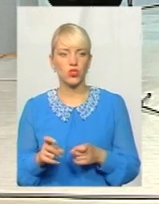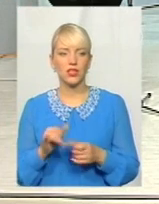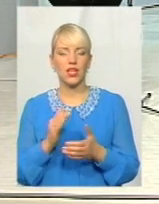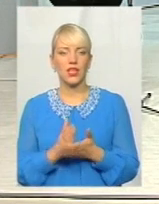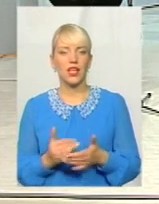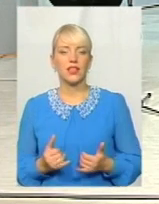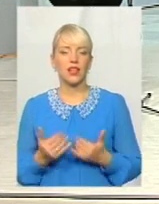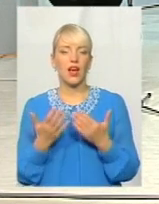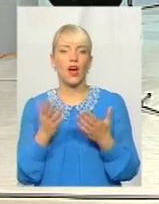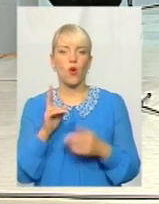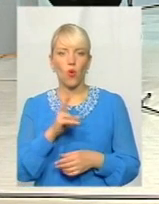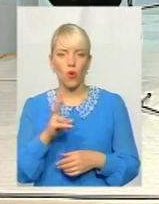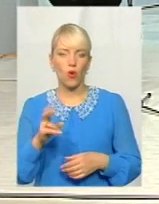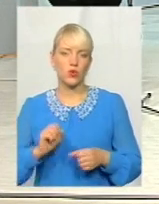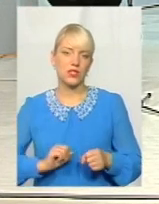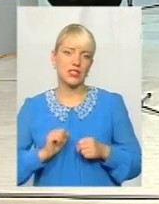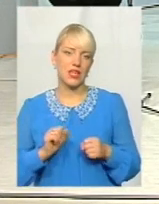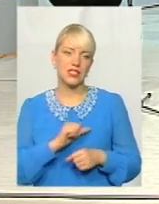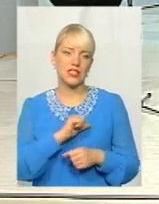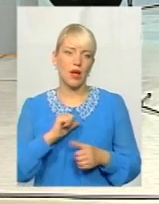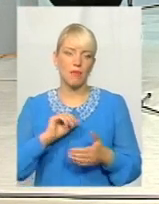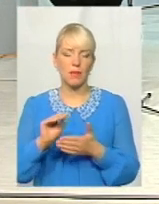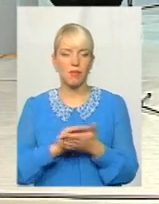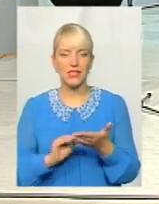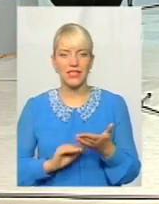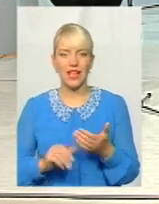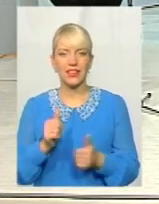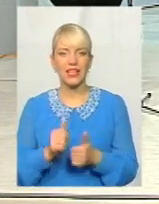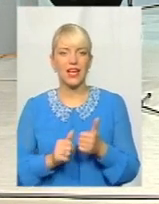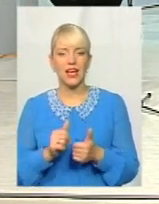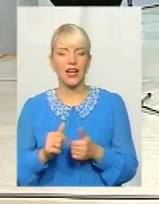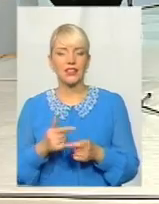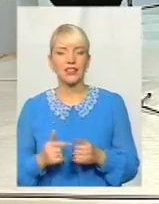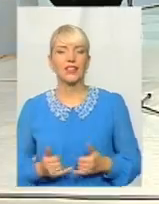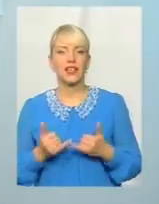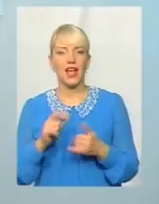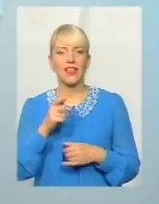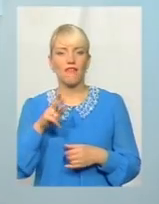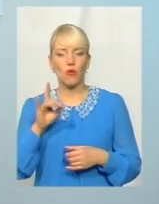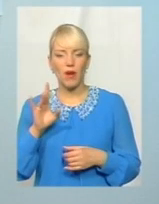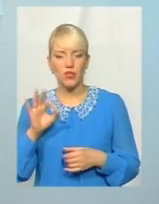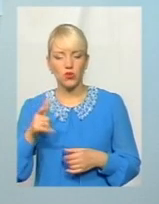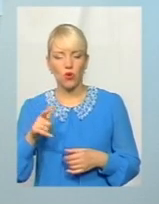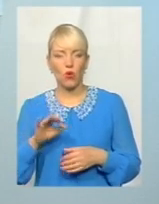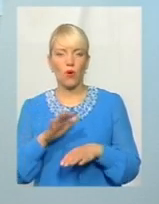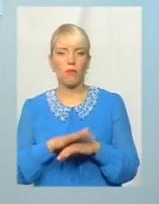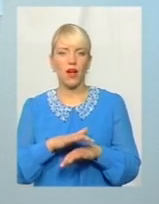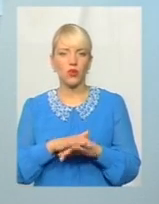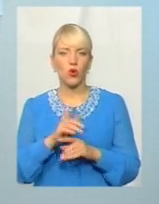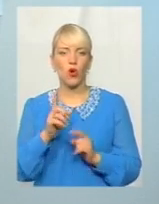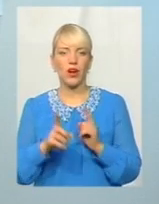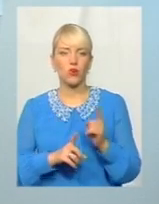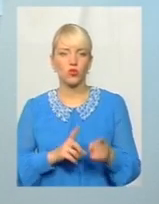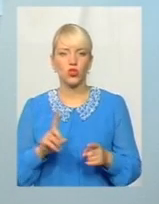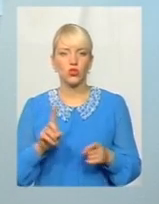для кого старатися і самим писати гранти для Європейського банку реконструкції і розвитку, щоб вони,